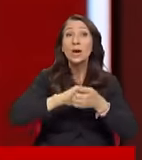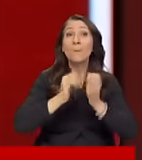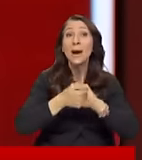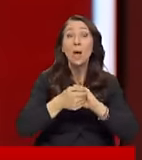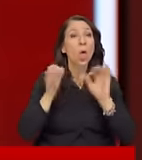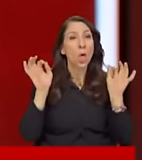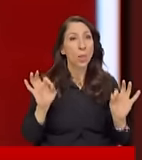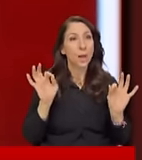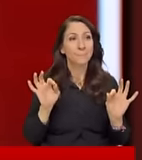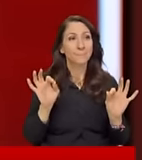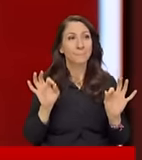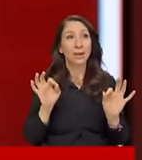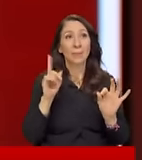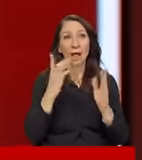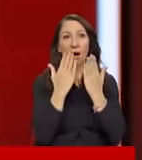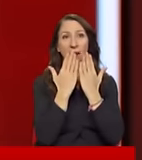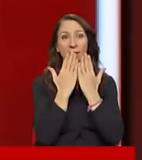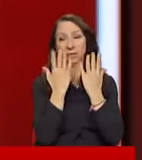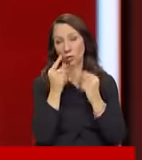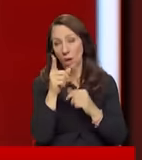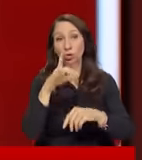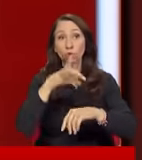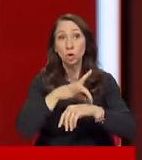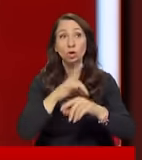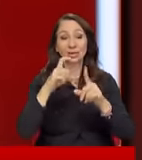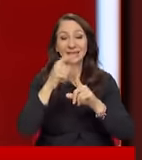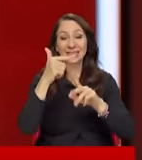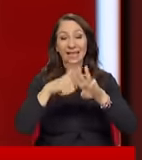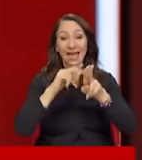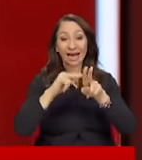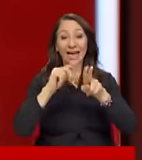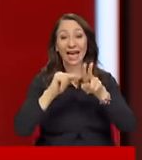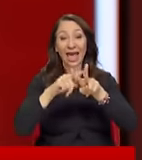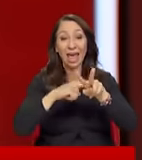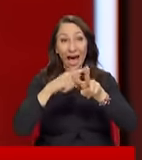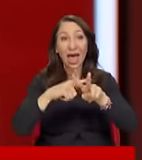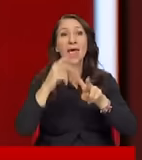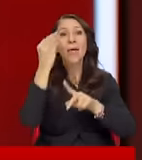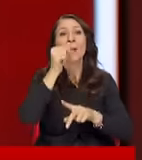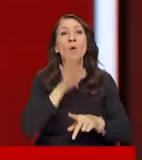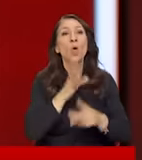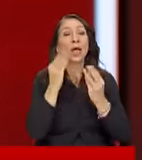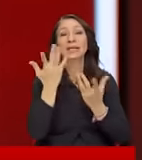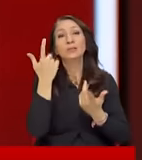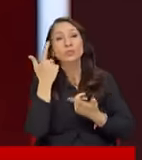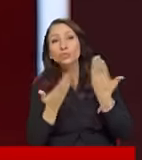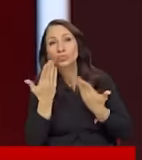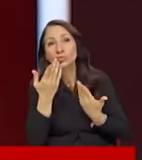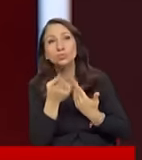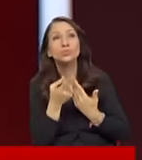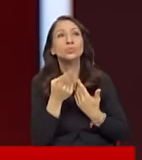kampanyanın önemi, bir akademisyen olarak, Doktor Dilek Kaya İmamoğlu olarak nasıl değerlendirilir?